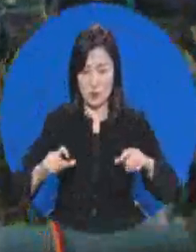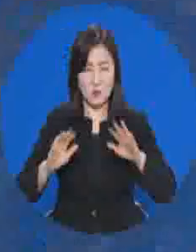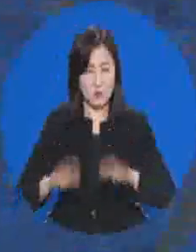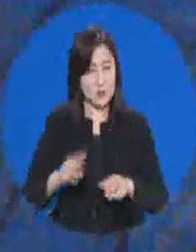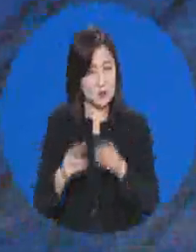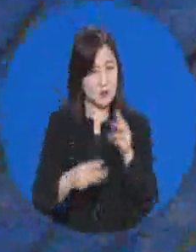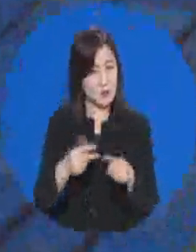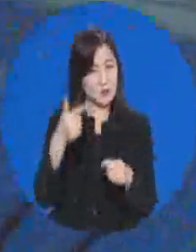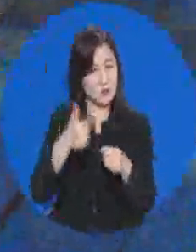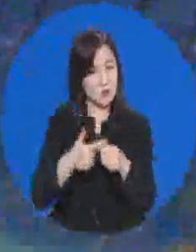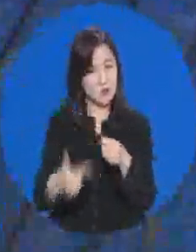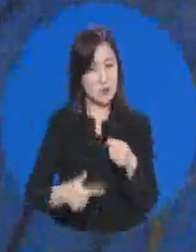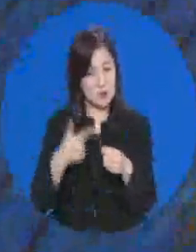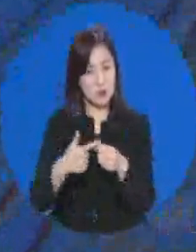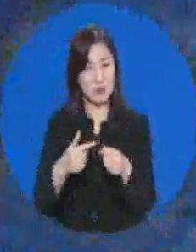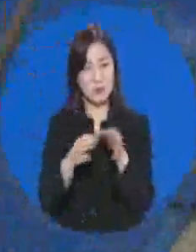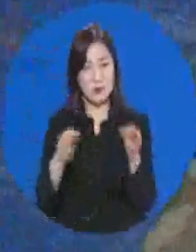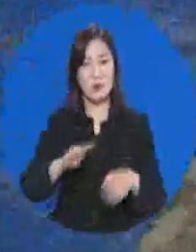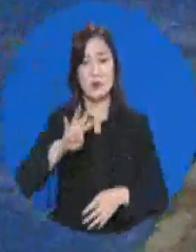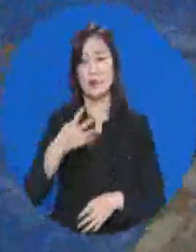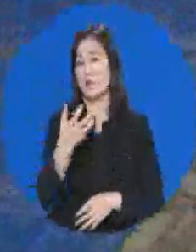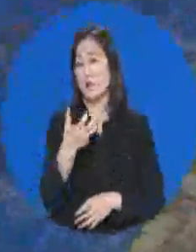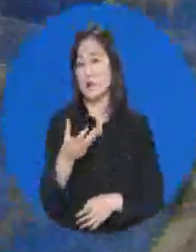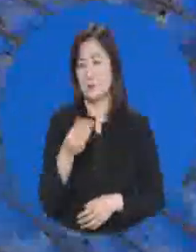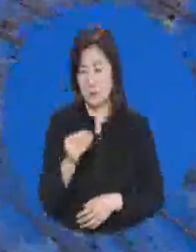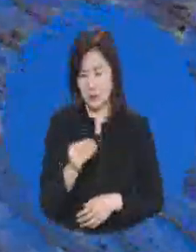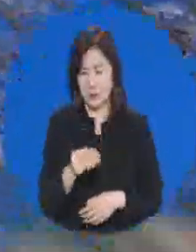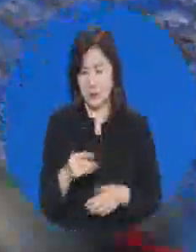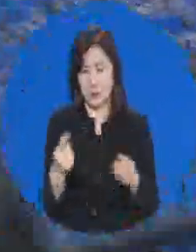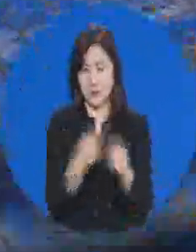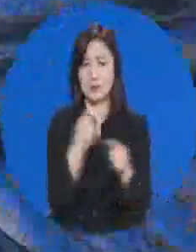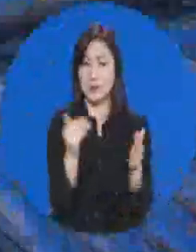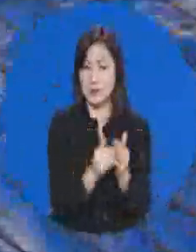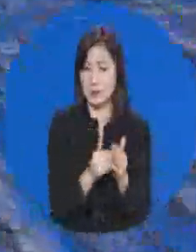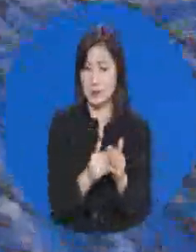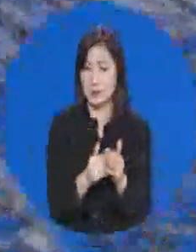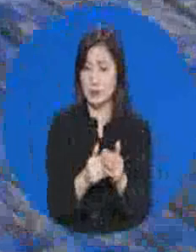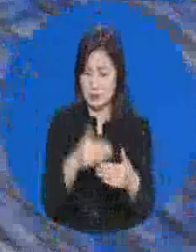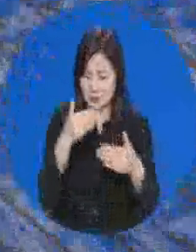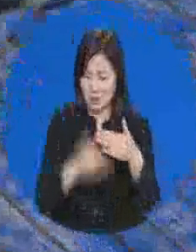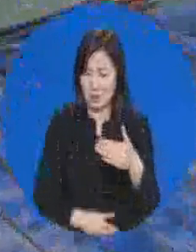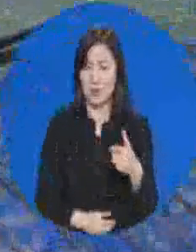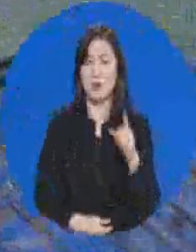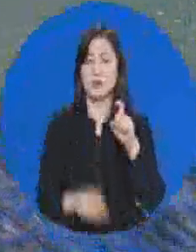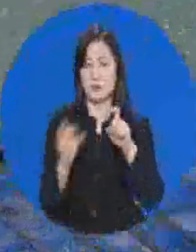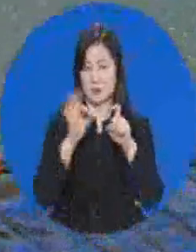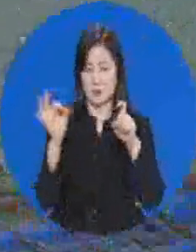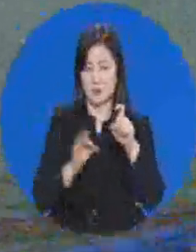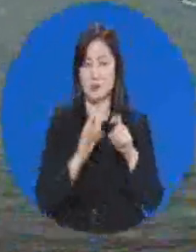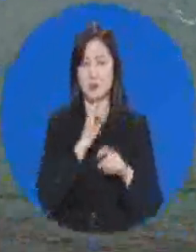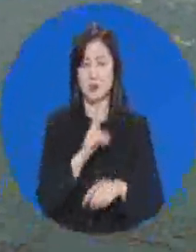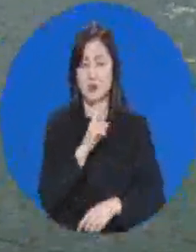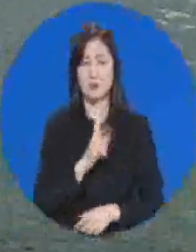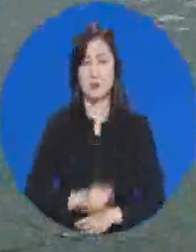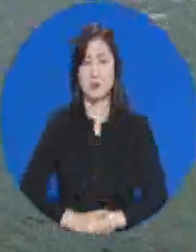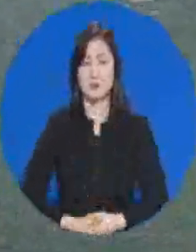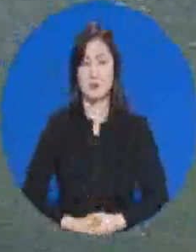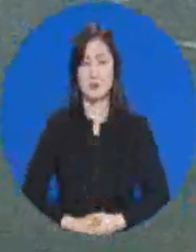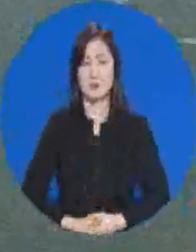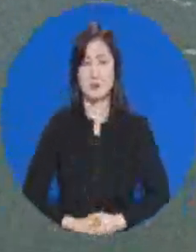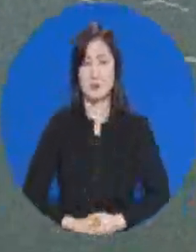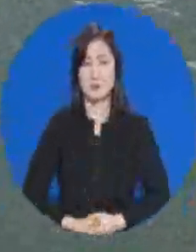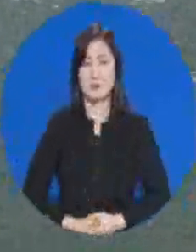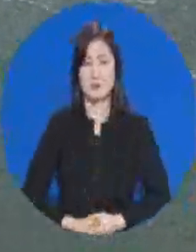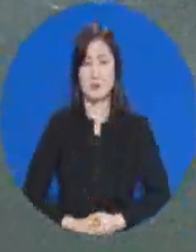올해까지 480만 개가 교체되는 데 그쳐 신청률은 10% 선에 그치고 있습니다. MBC 뉴스